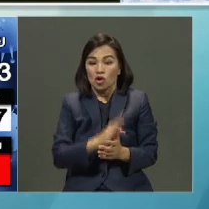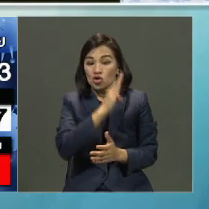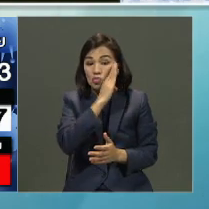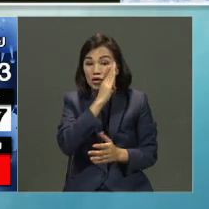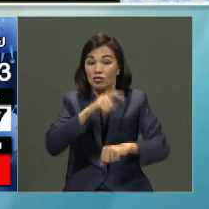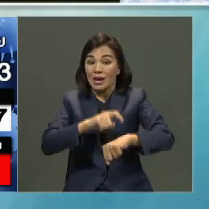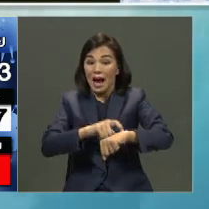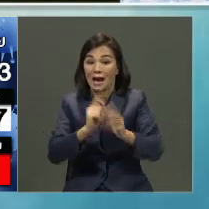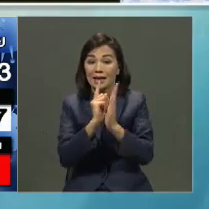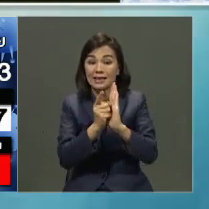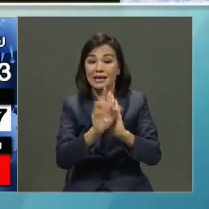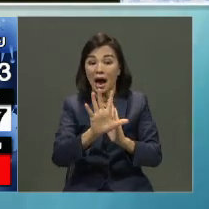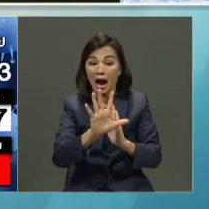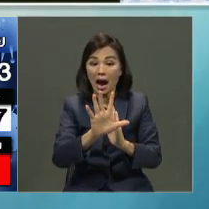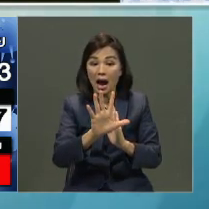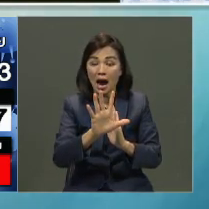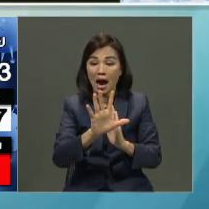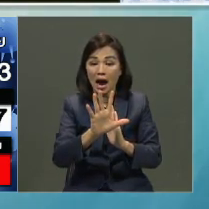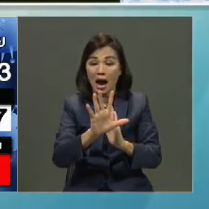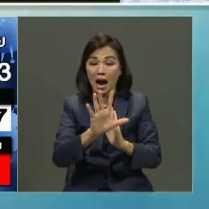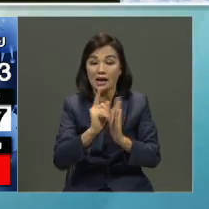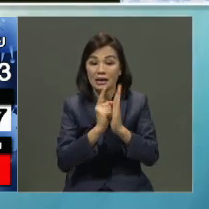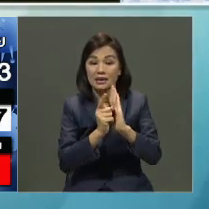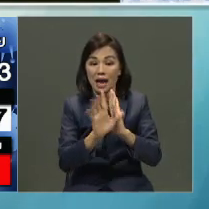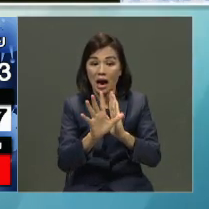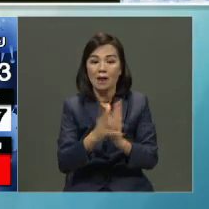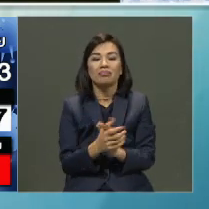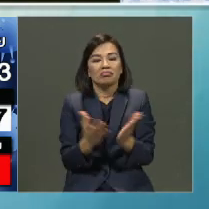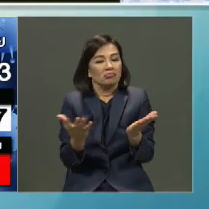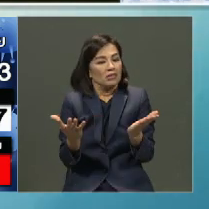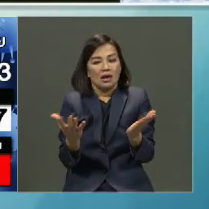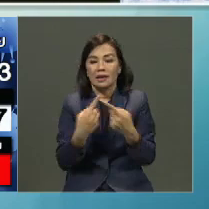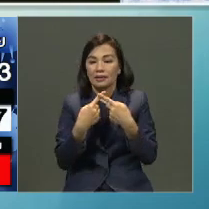จะตายแล้วก็ถ้าใช้เวลาสั้นลงเหลือ 5นาทีแล้วจะใช้เวลาสั้นลงเหลือ 5นาทีนะครับแต่ยังสับสนให้คนทุกคนใช้หน้ากากอนามัยและก็เมื่อเข้าไปตามชุมชนพูดง่ายหลายคนชอบเอารถไปจอดรถเนี่ยต้องมีเพลิงนะครับบางไว้เพื่อให้ร่มเอาไว้ตอนนี้ควรจะไป